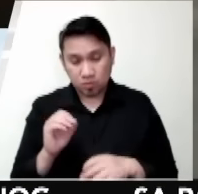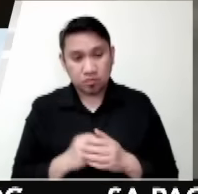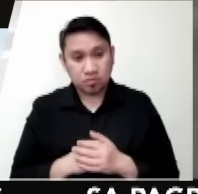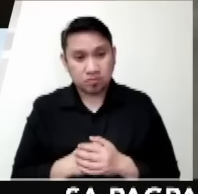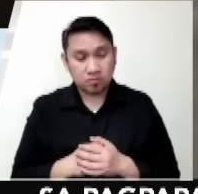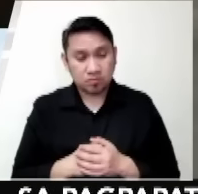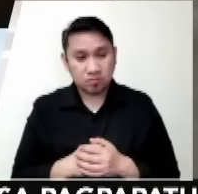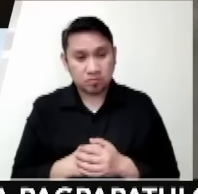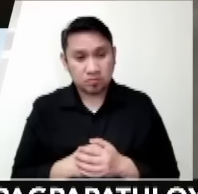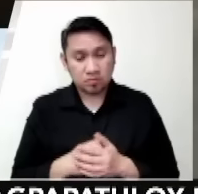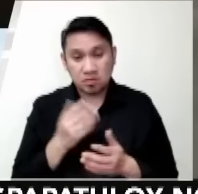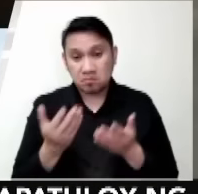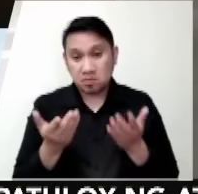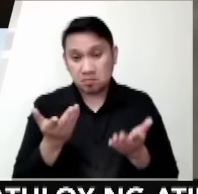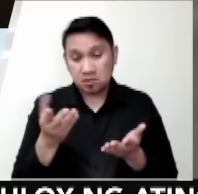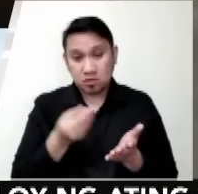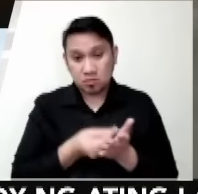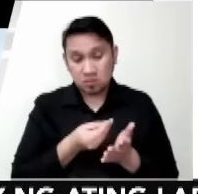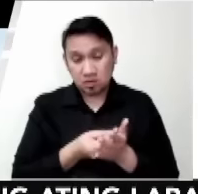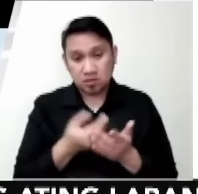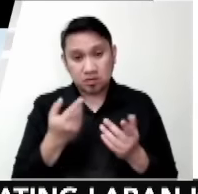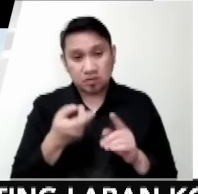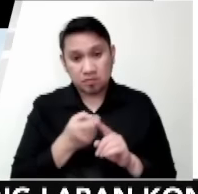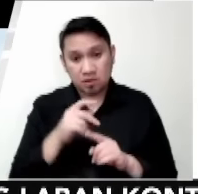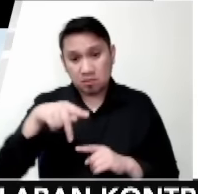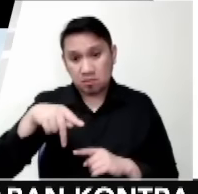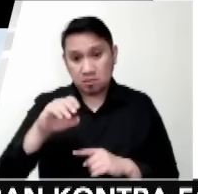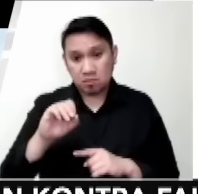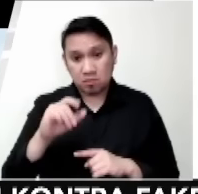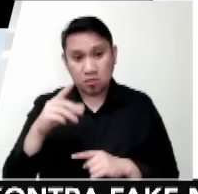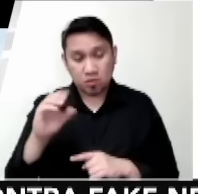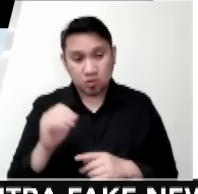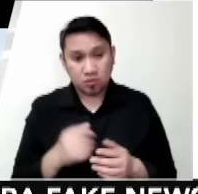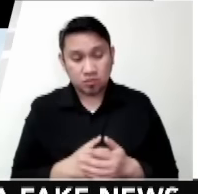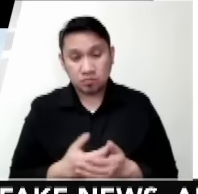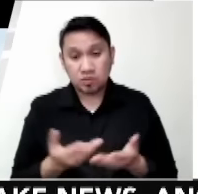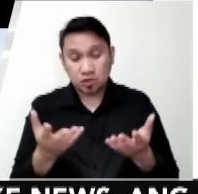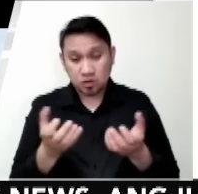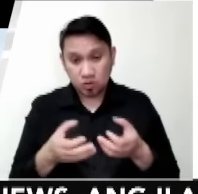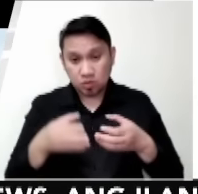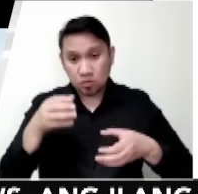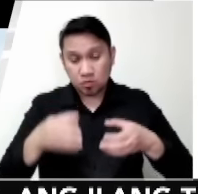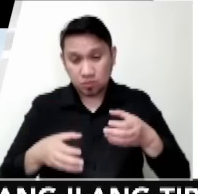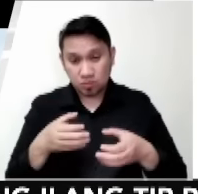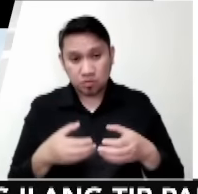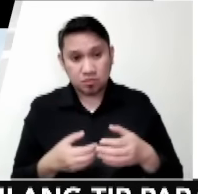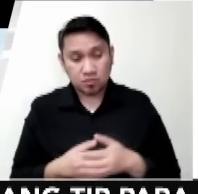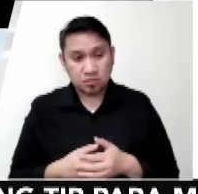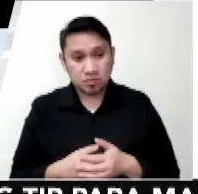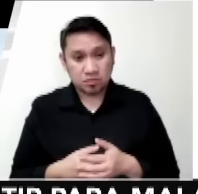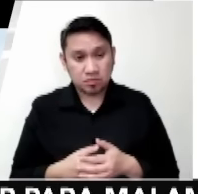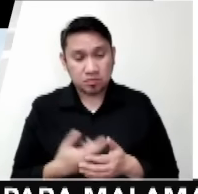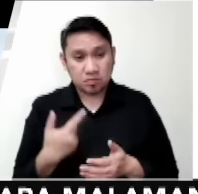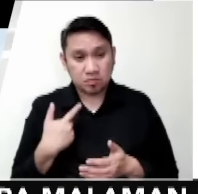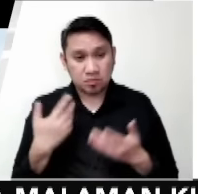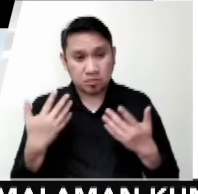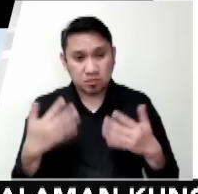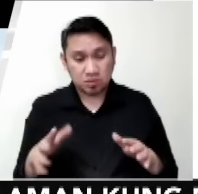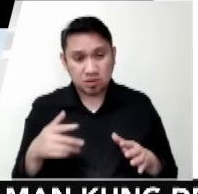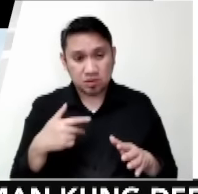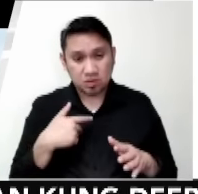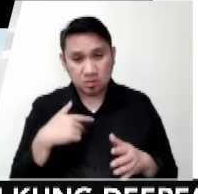mga perang ito ay galing to sa POGO. Kung gusto po nila akong kasuhan ng unexplained wealth, excuse me, napag-aral naman po ako ng aking